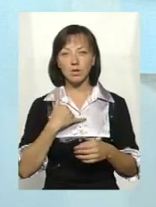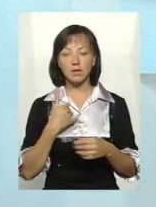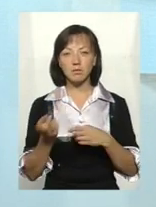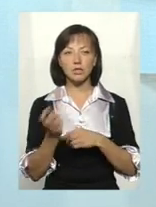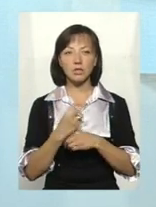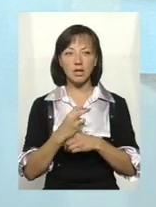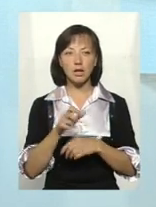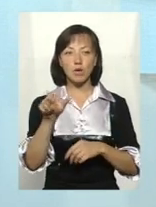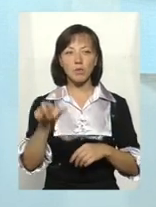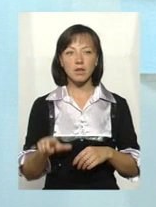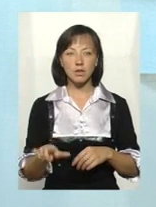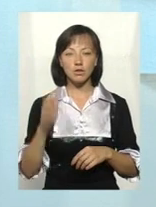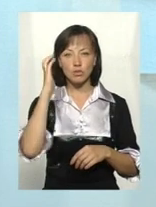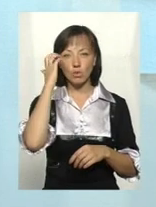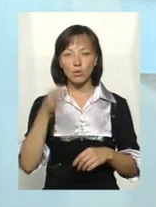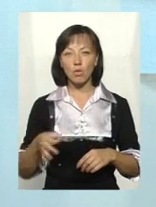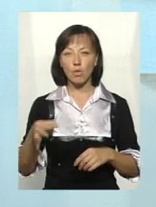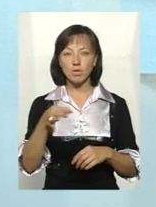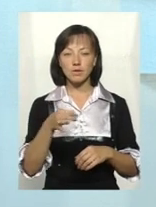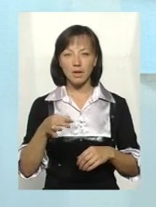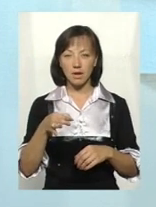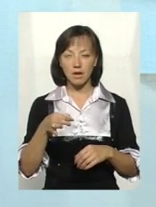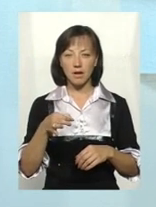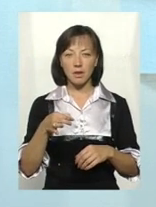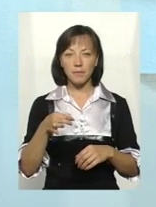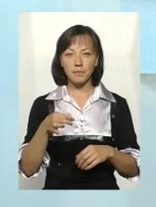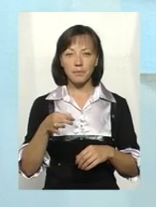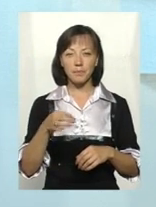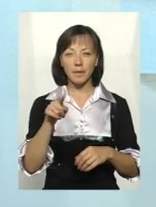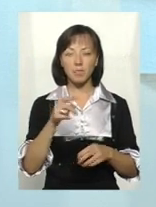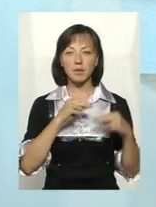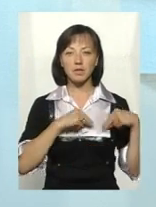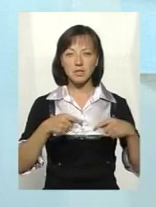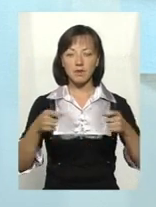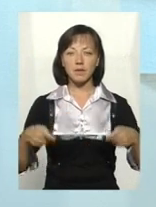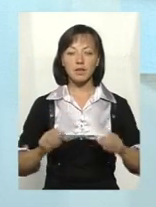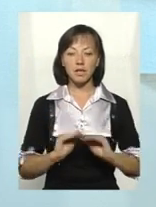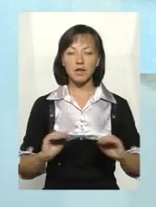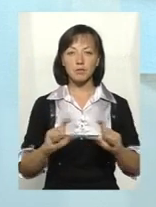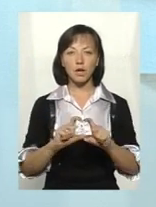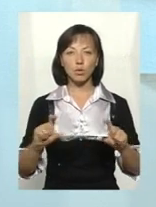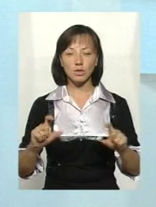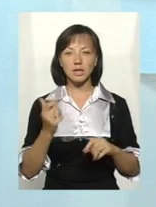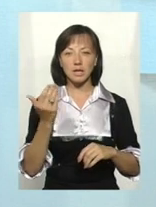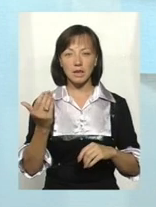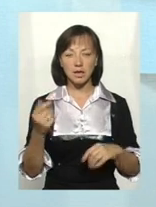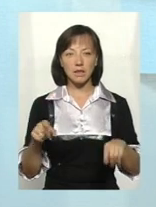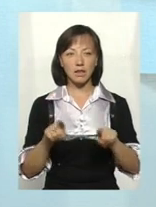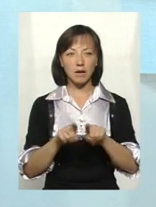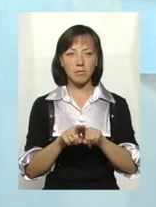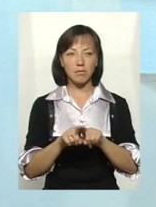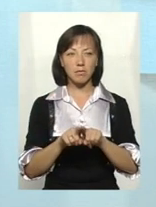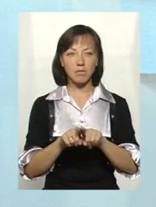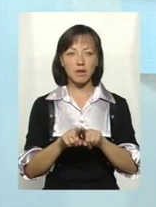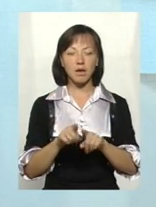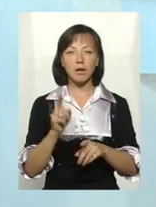прийшла громадянка із Чорного острова, з-під Чорного острова. Вона там працювала завідуючим дитячим садочком, і там